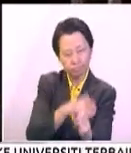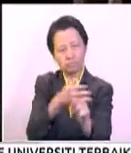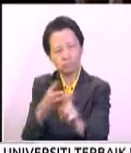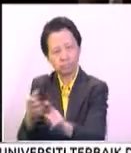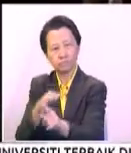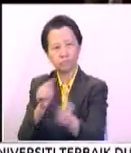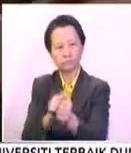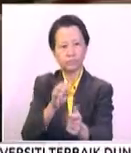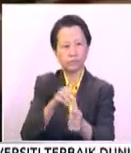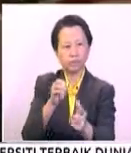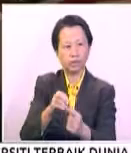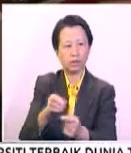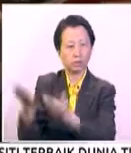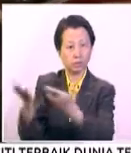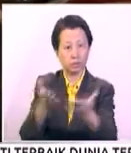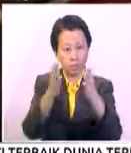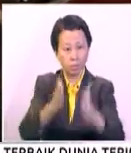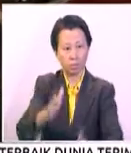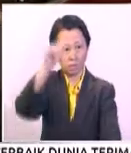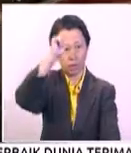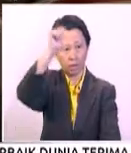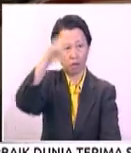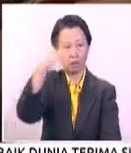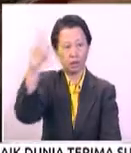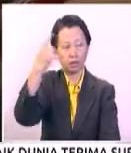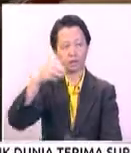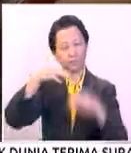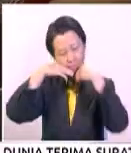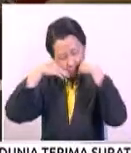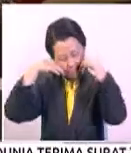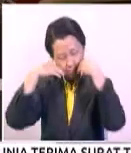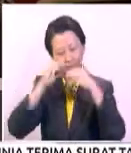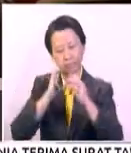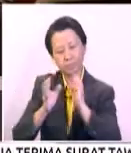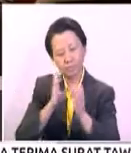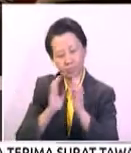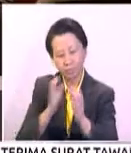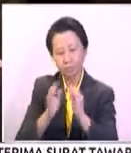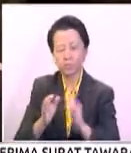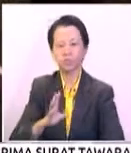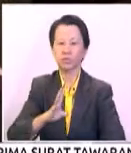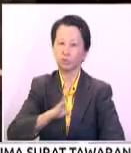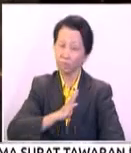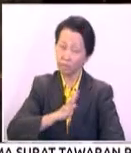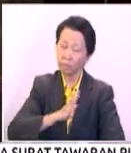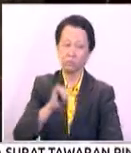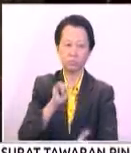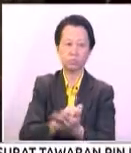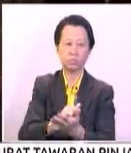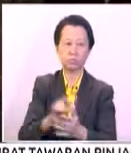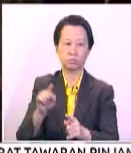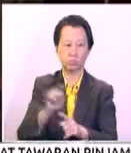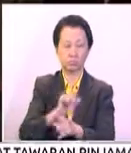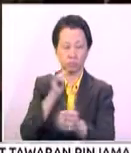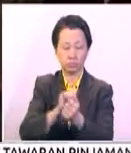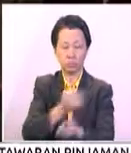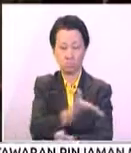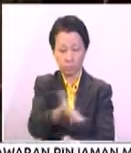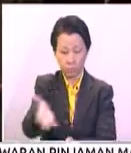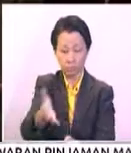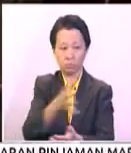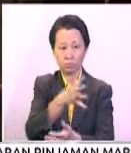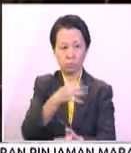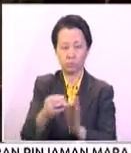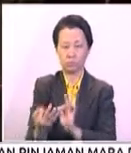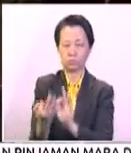Rahman atau tetamu Allah. Sentiasa tersenyum dan menuturkan perkataan yang sopan adalah prinsip utama bagi mereka